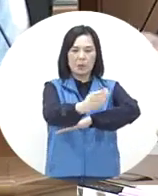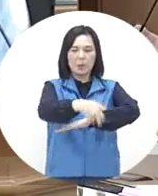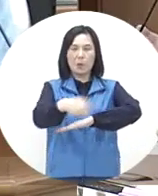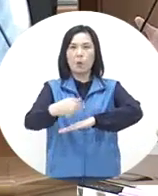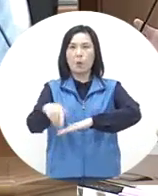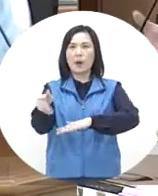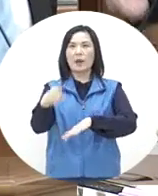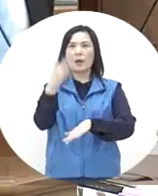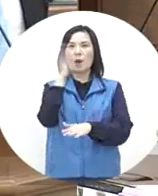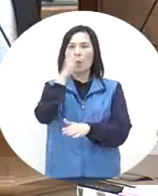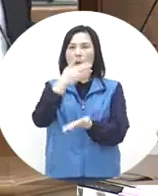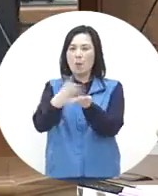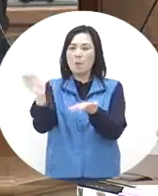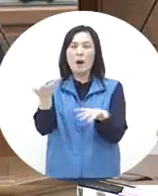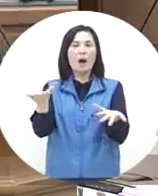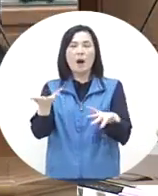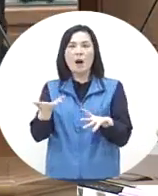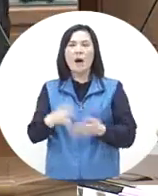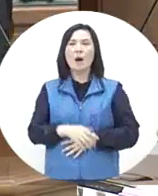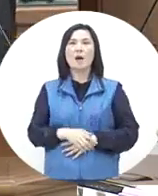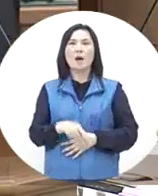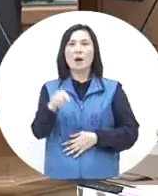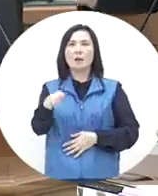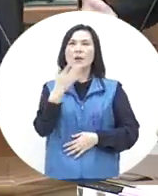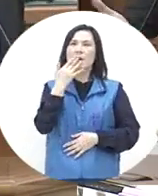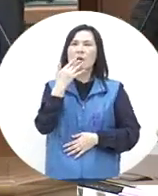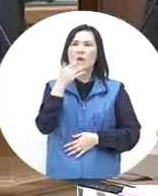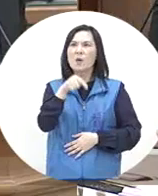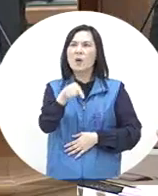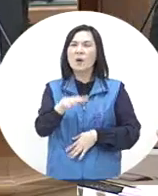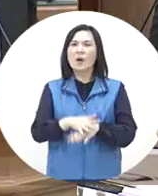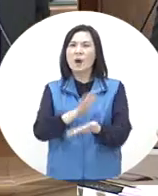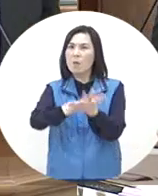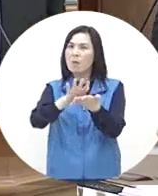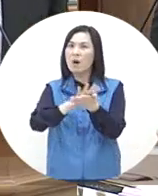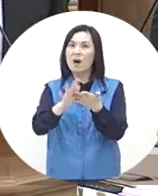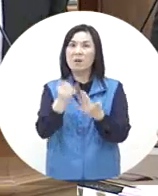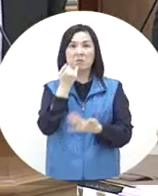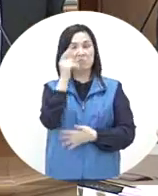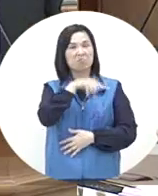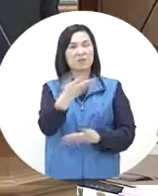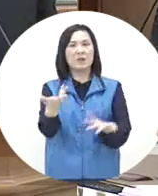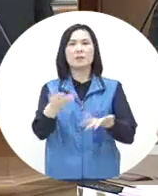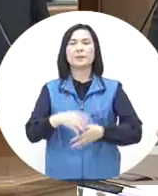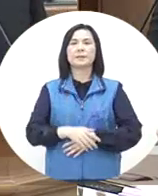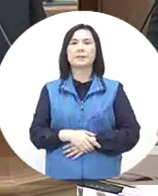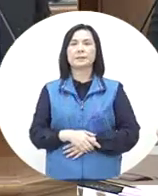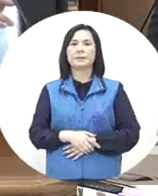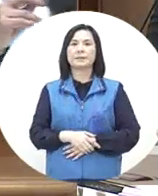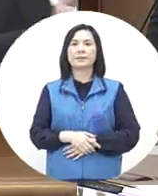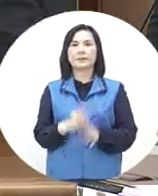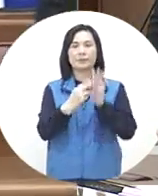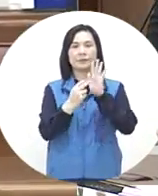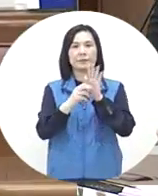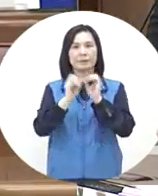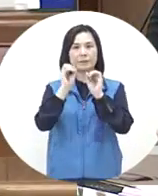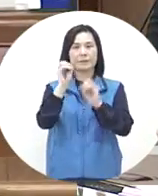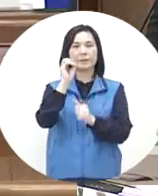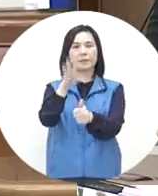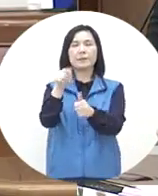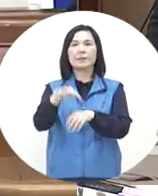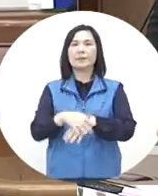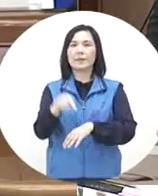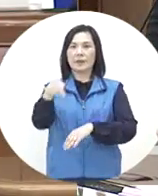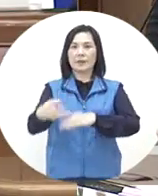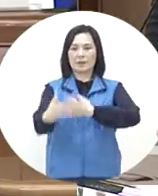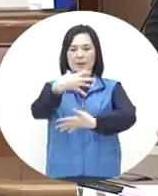除臭哦，也不要再变颜色，这样可不可以啊？ 是我这边跟议员那个说明，因为这个中原沟现在已经纳入到我们